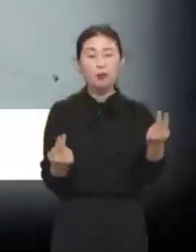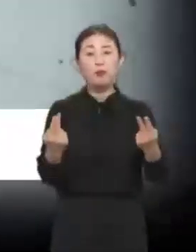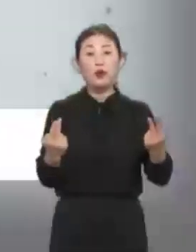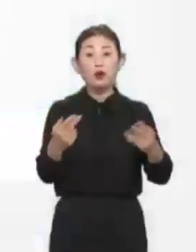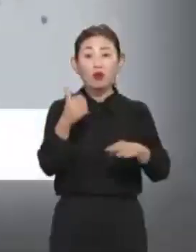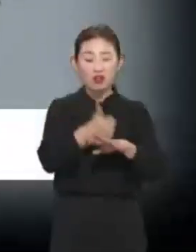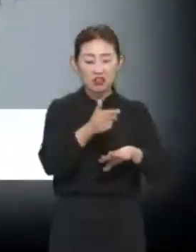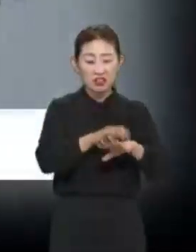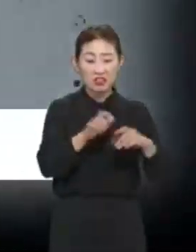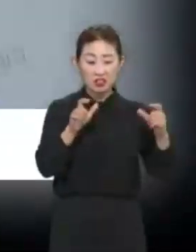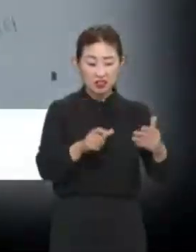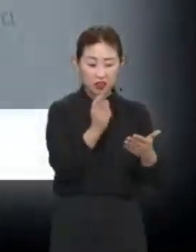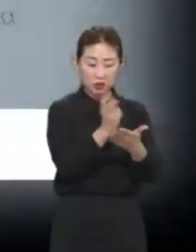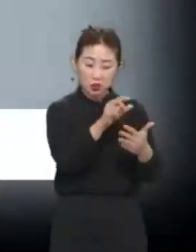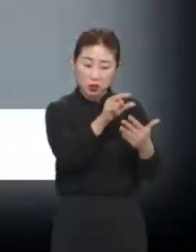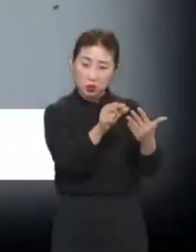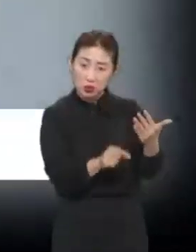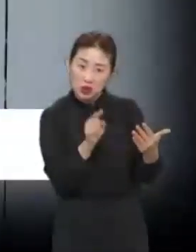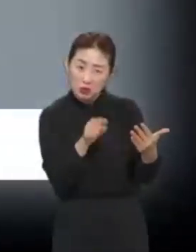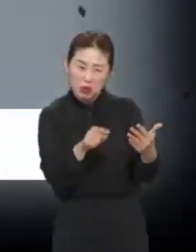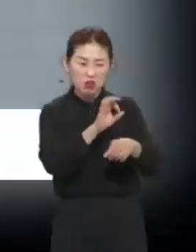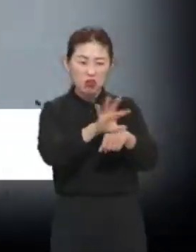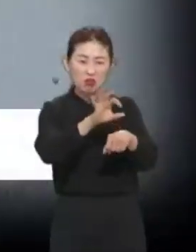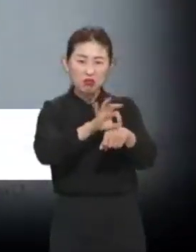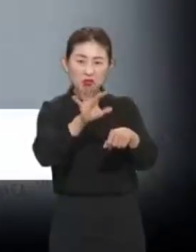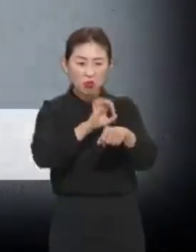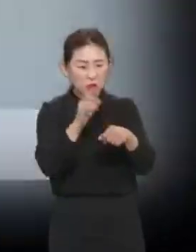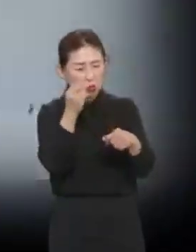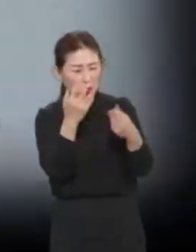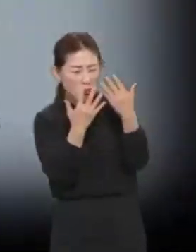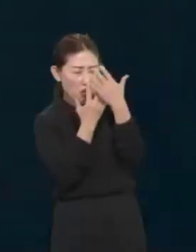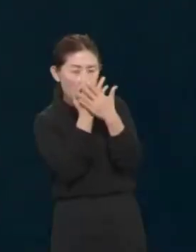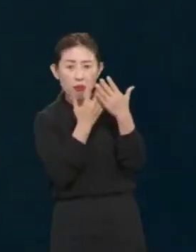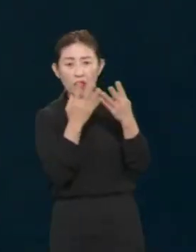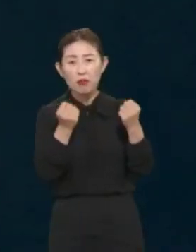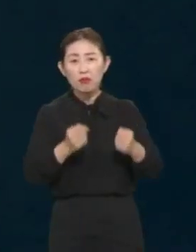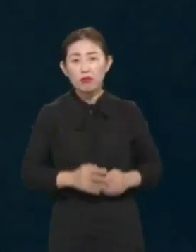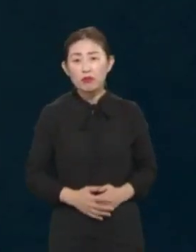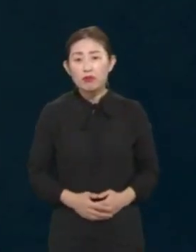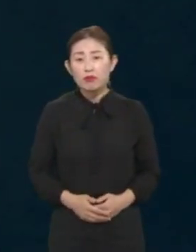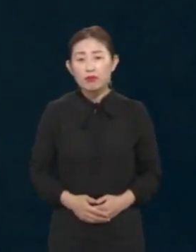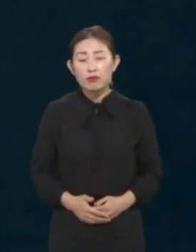결과 대전시의 조례는 대체로 단순하고 두루뭉술했습니다.